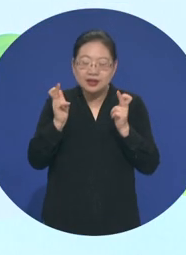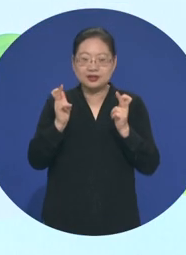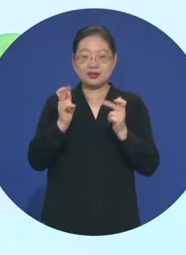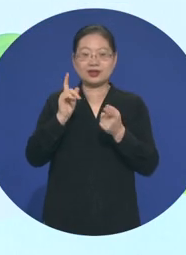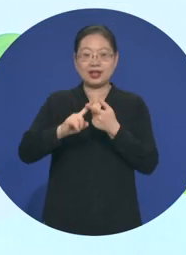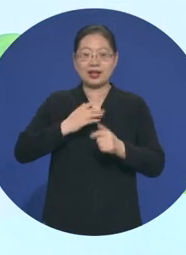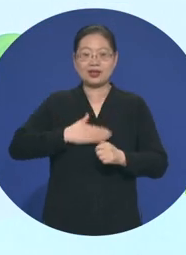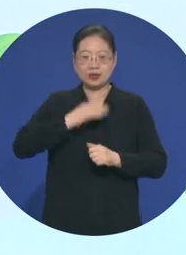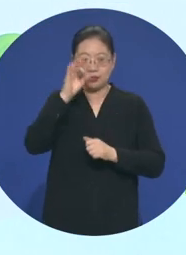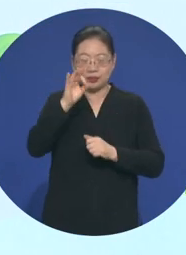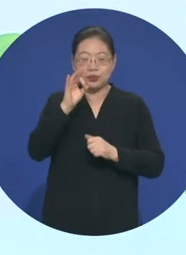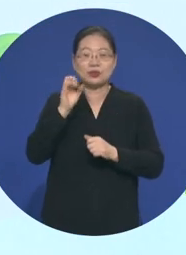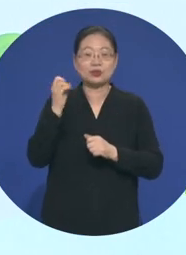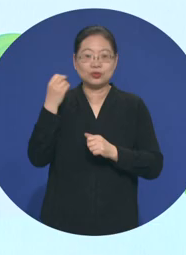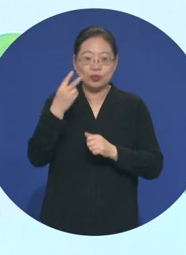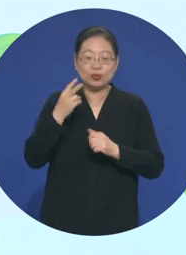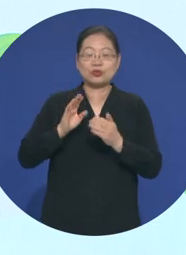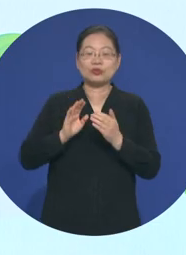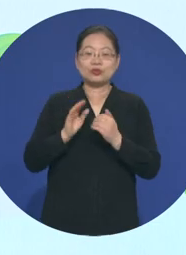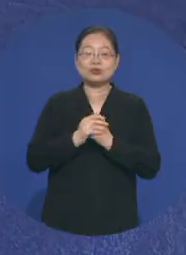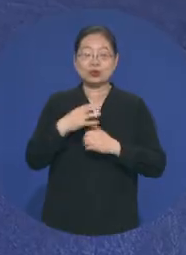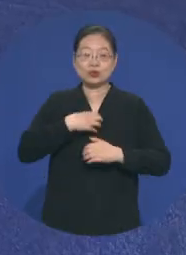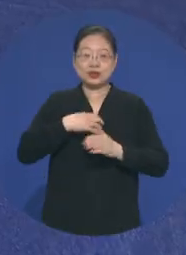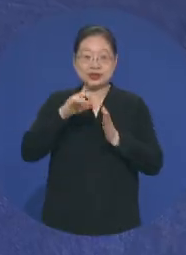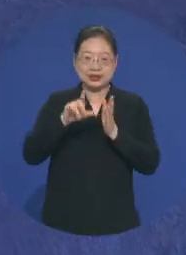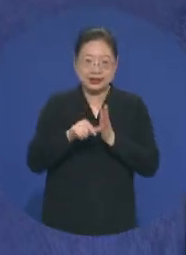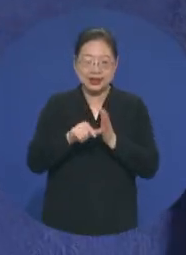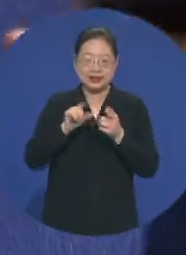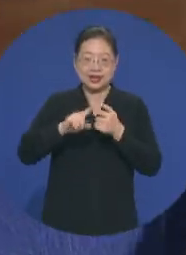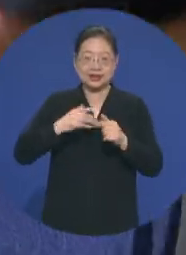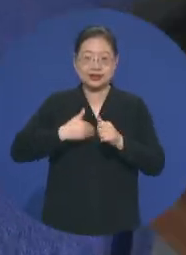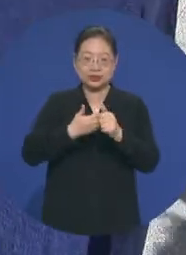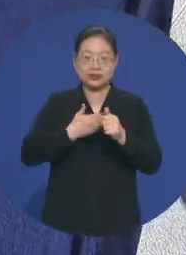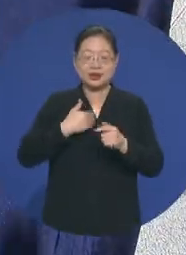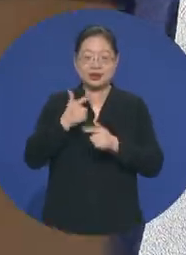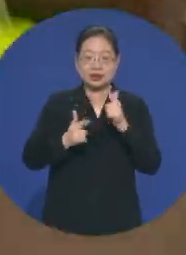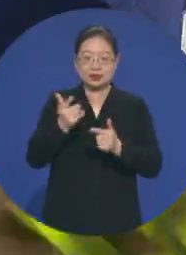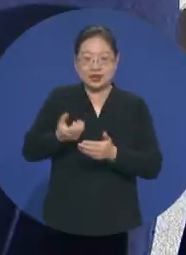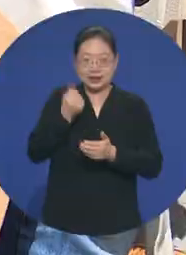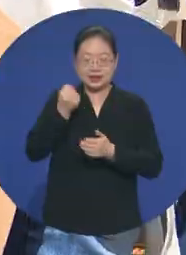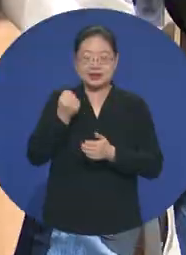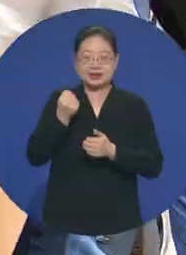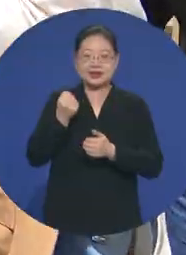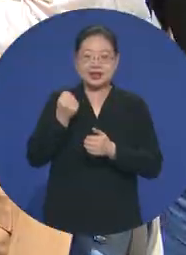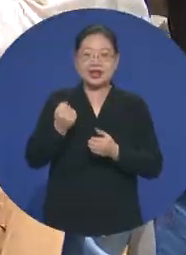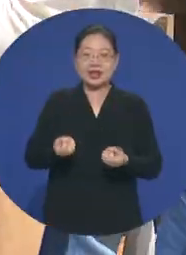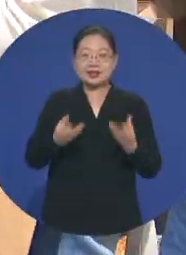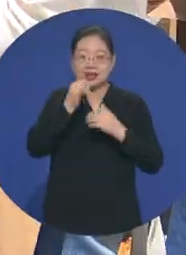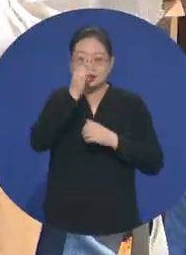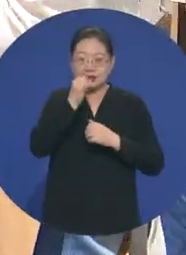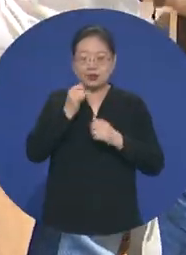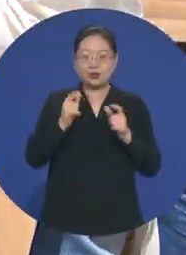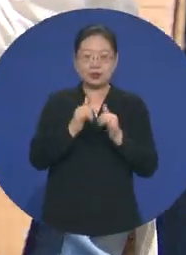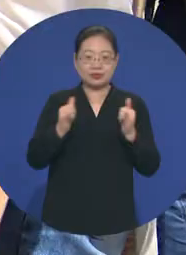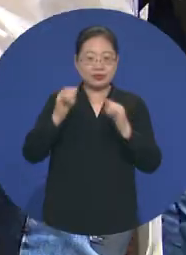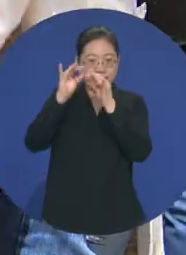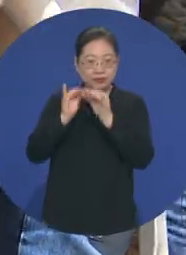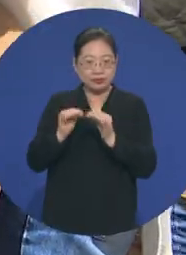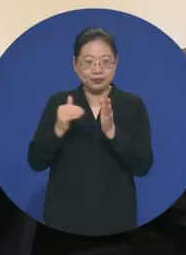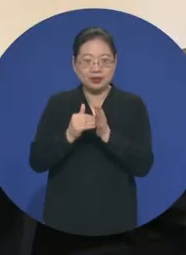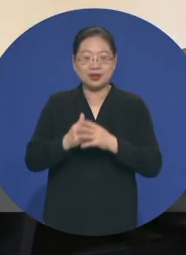위한 정원과 산림 정책 방향을 이야기했습니다. 내 나무 갖기 캠페인도 함께 열려 도민들의 호응을